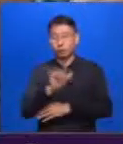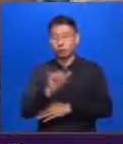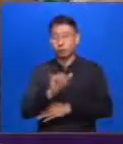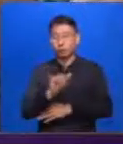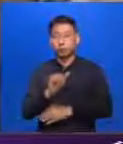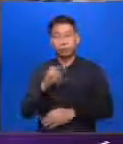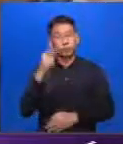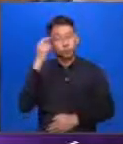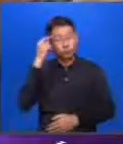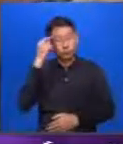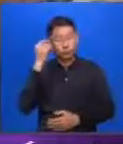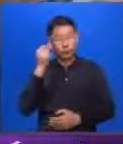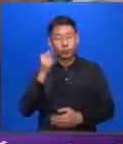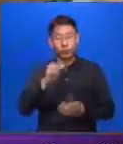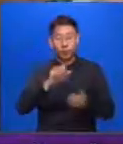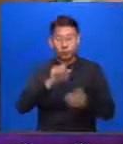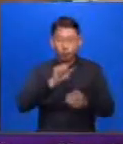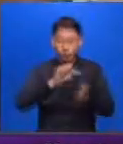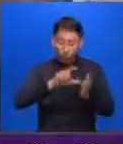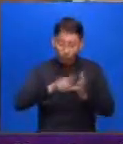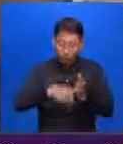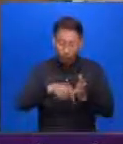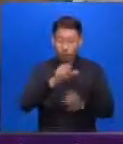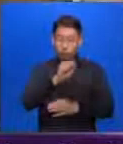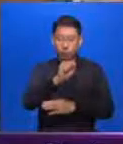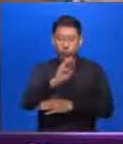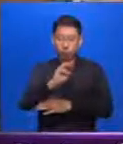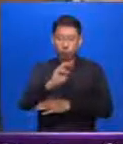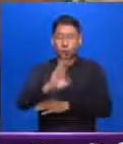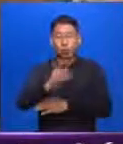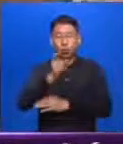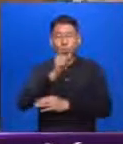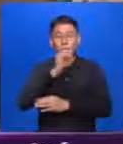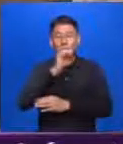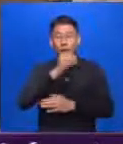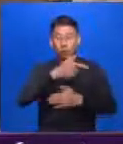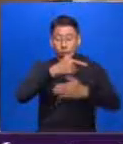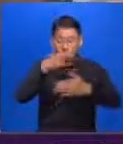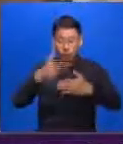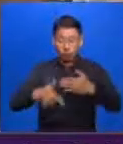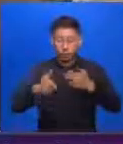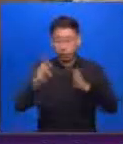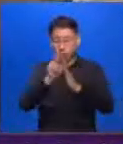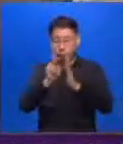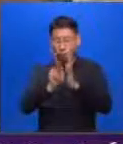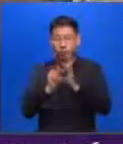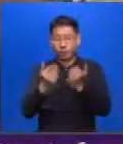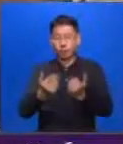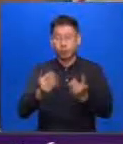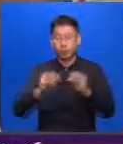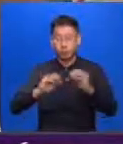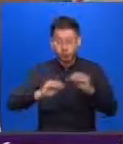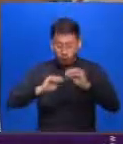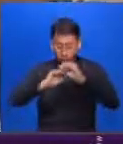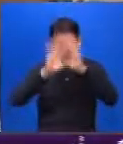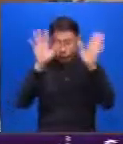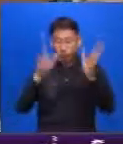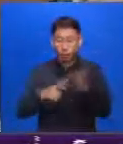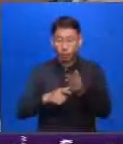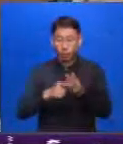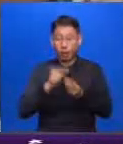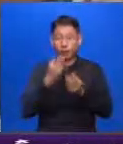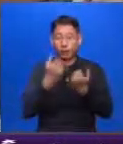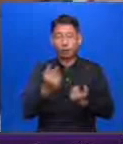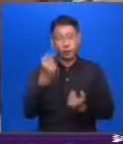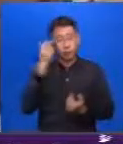ขณะที่พลโทพระดอนพัฒนาถาบุตรเลขาธิการสมช.คาดว่าการยกเลิกพรก.ฉุกเฉินจะมีความชัดเจนในสัปดาห์นี้และมีความเป็น